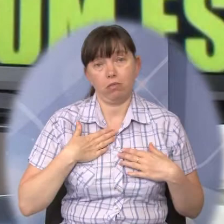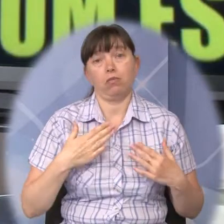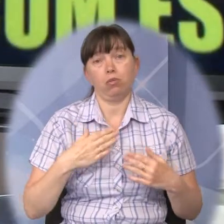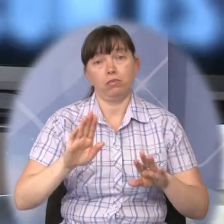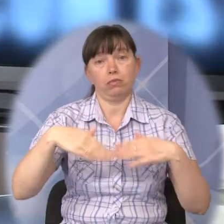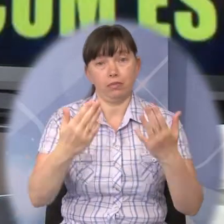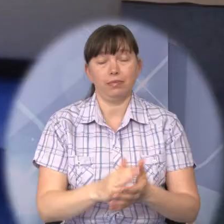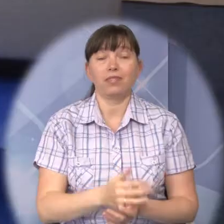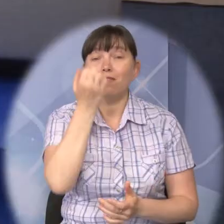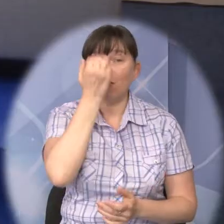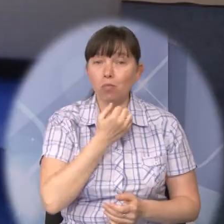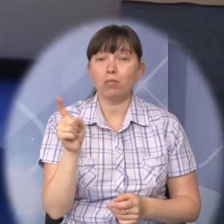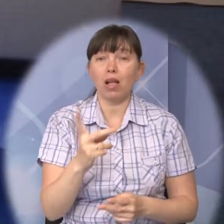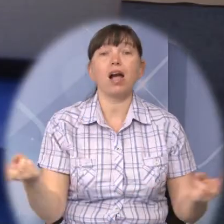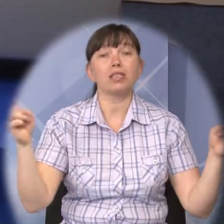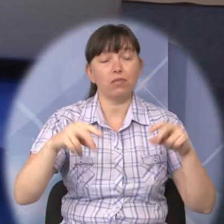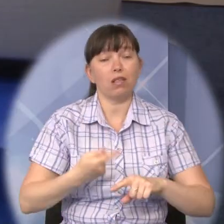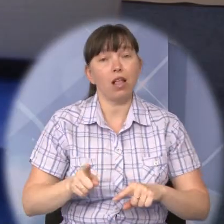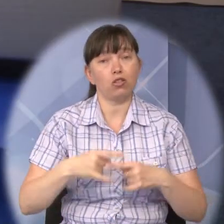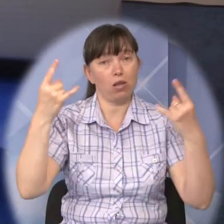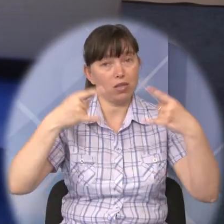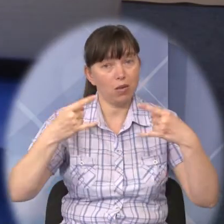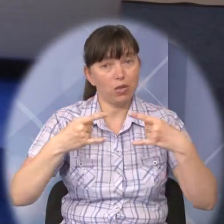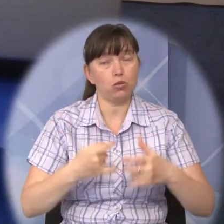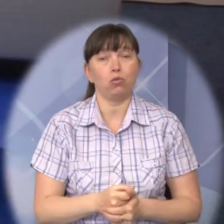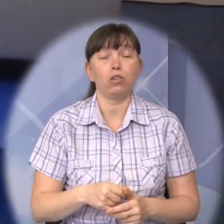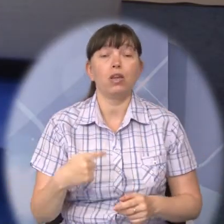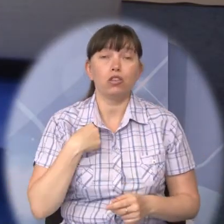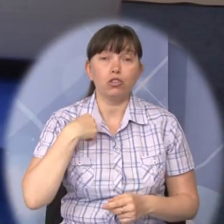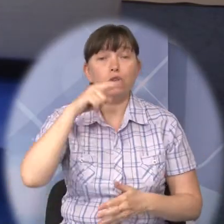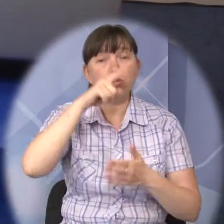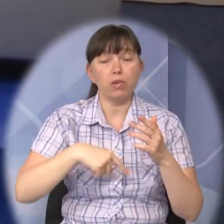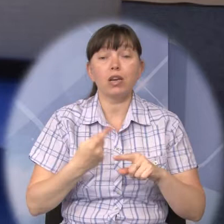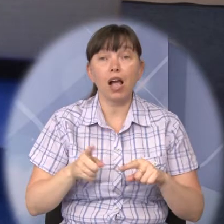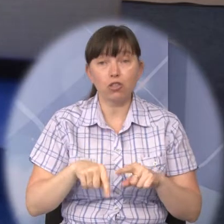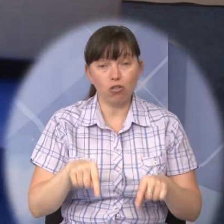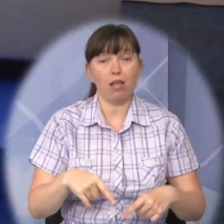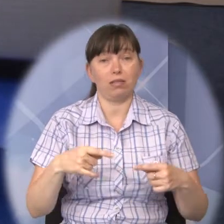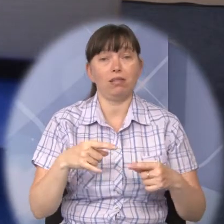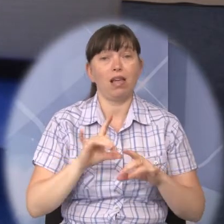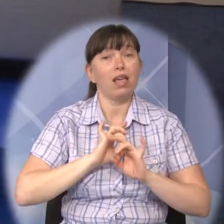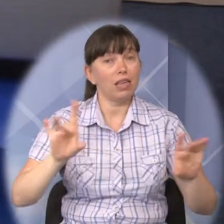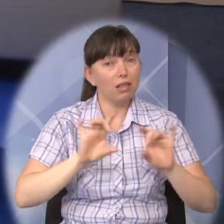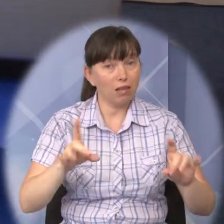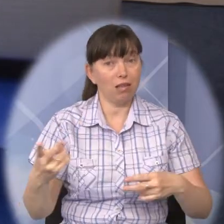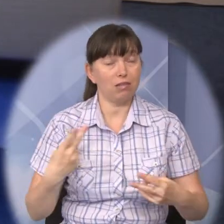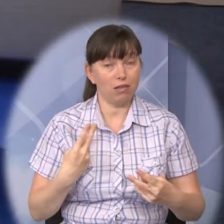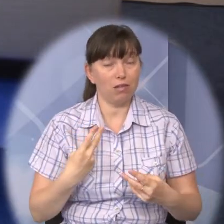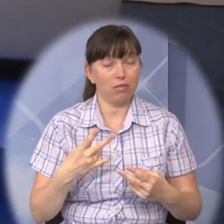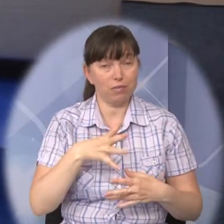Eu vă mulțumesc că v-ați făcut timp și ați venit la această emisiune și eu sper că prin această ediție vom